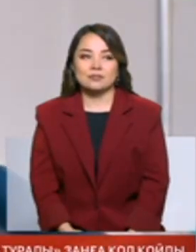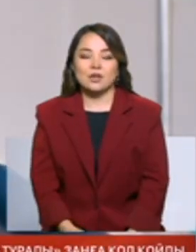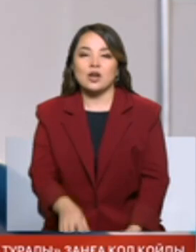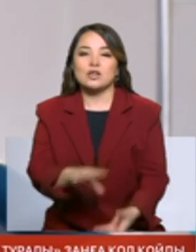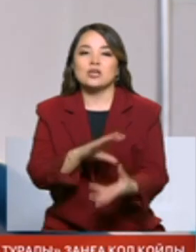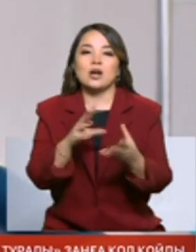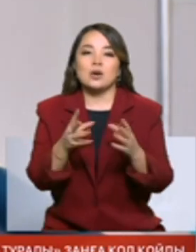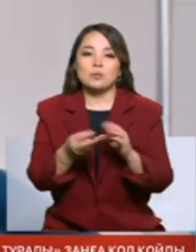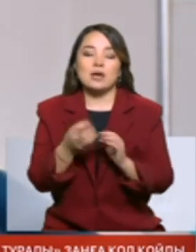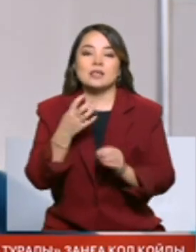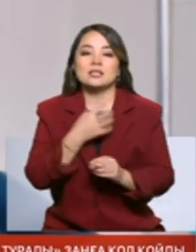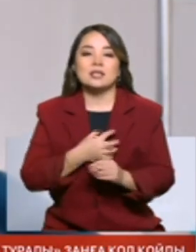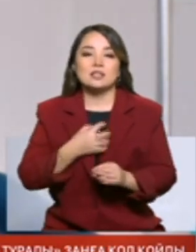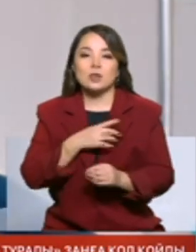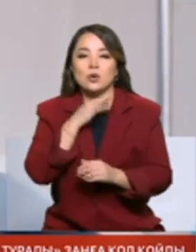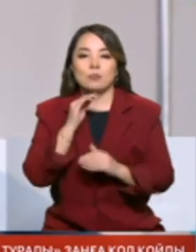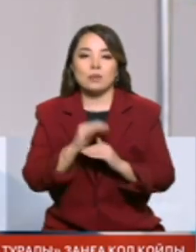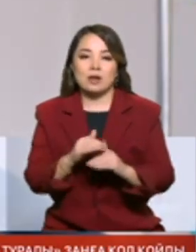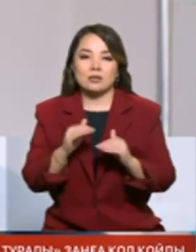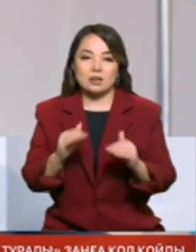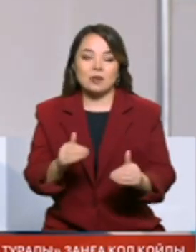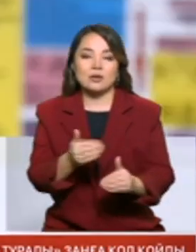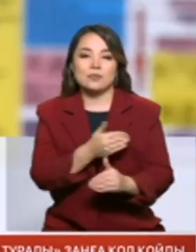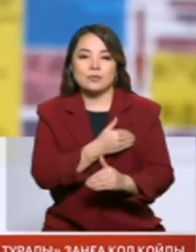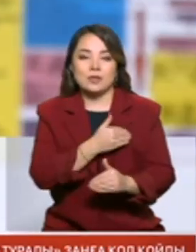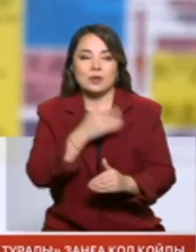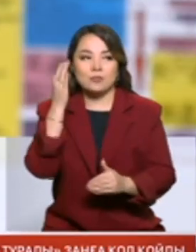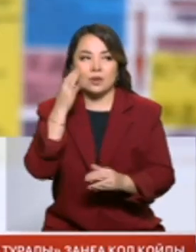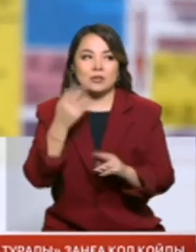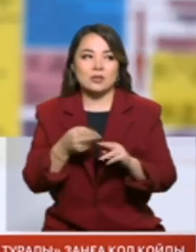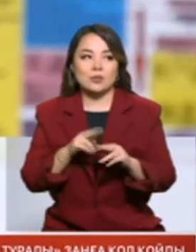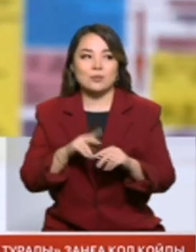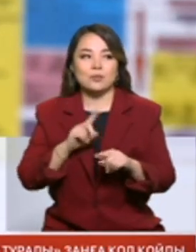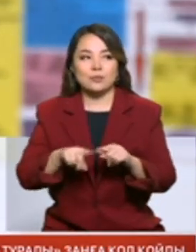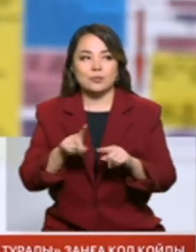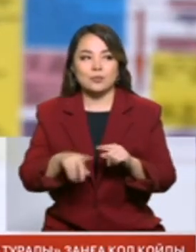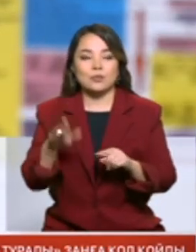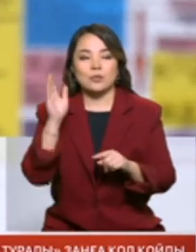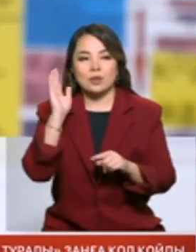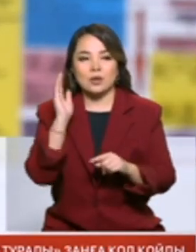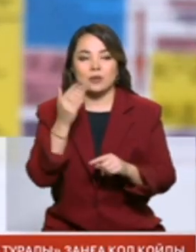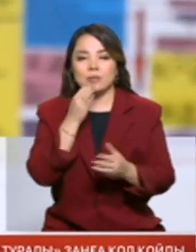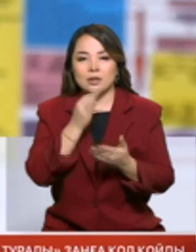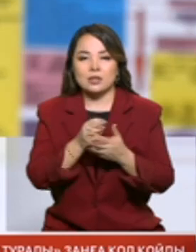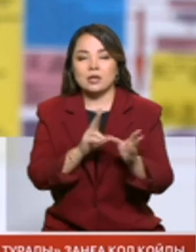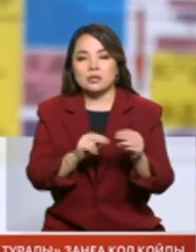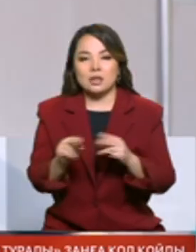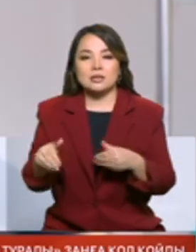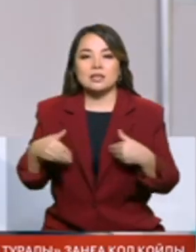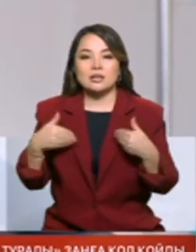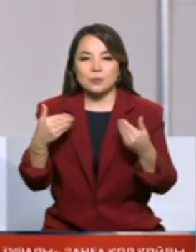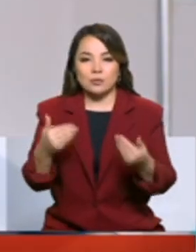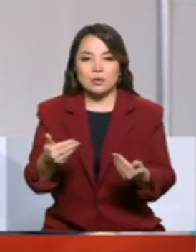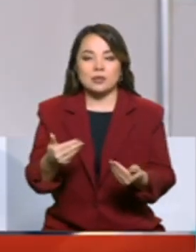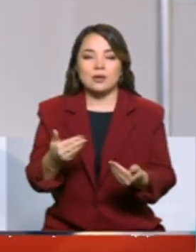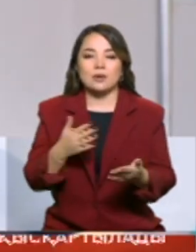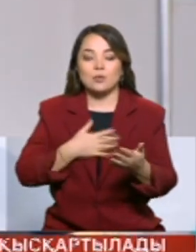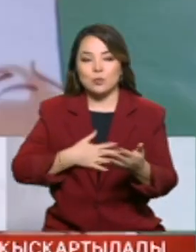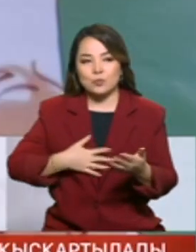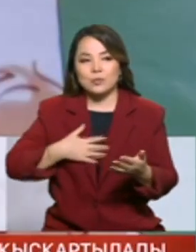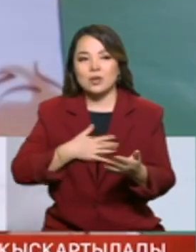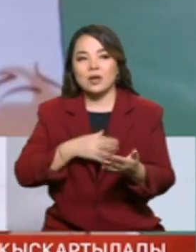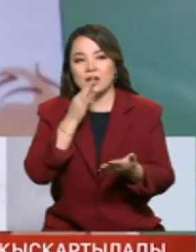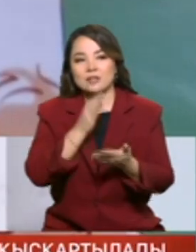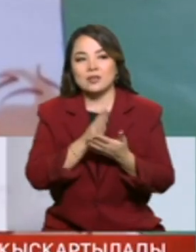Жалпы негізінде көп балалы болғым келеді. Бұйыртса Алла қаласа, бүкіліне осы бақыт тілеймін. Кәдімгідей қобалжып